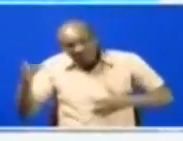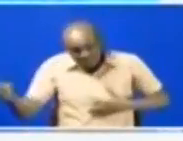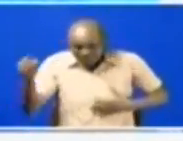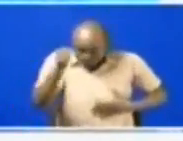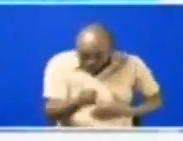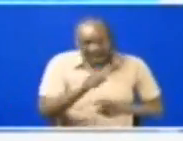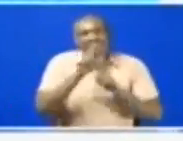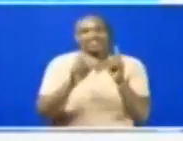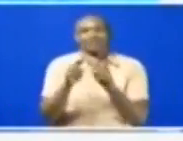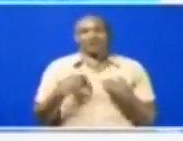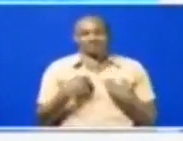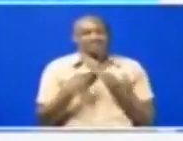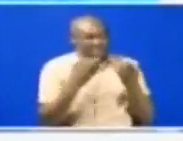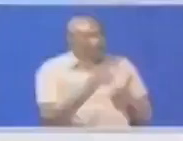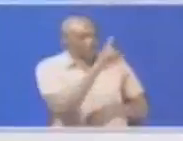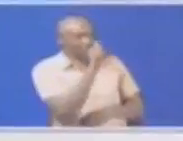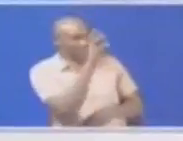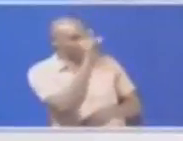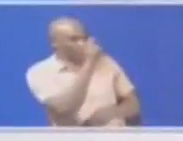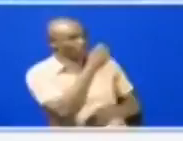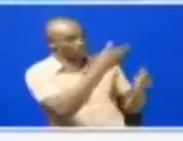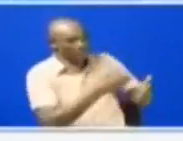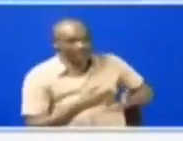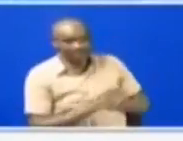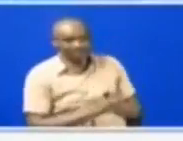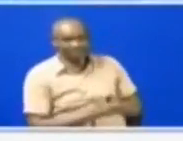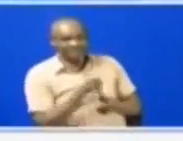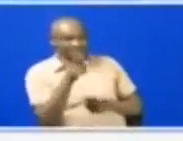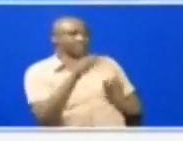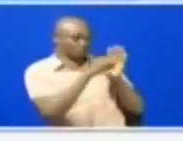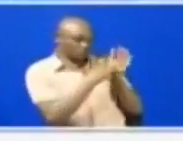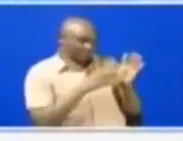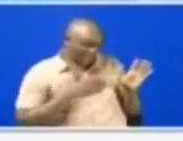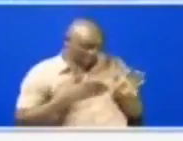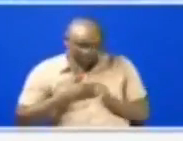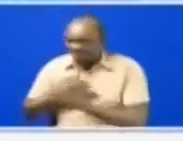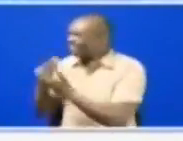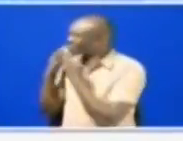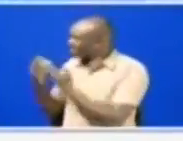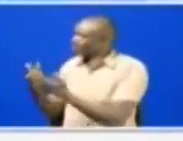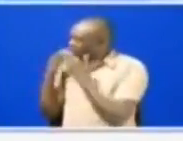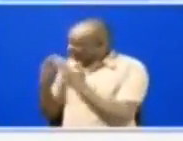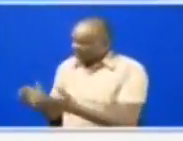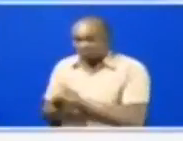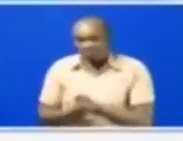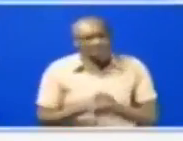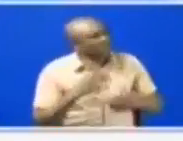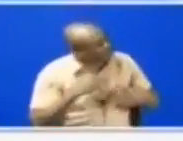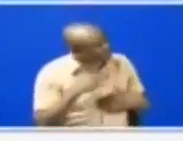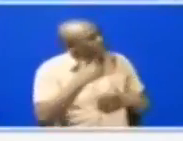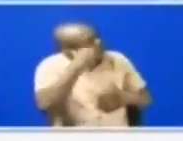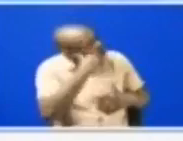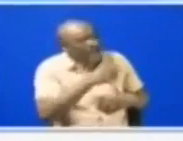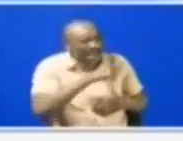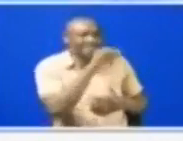muda mrefu. Na Zablon, karibu sana. Asante sana. Kwenye makala ya Wako Wapi. Asante. Wakenya wanashinda wakituuliza, wanatumia jumbe, wengine wanatupigia